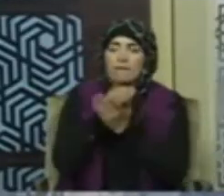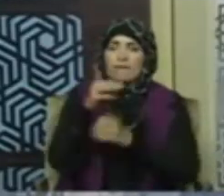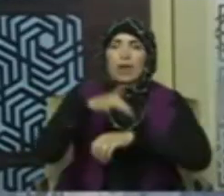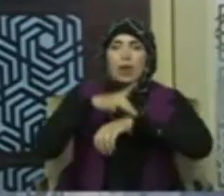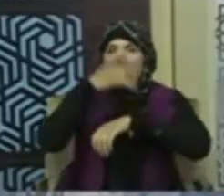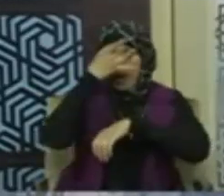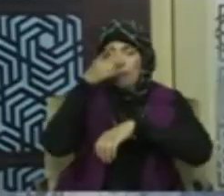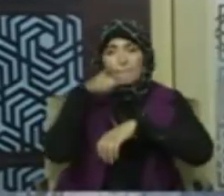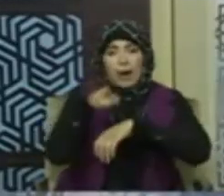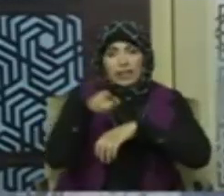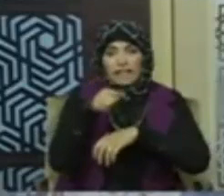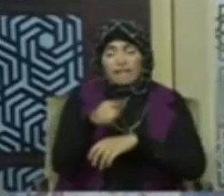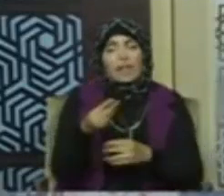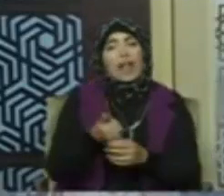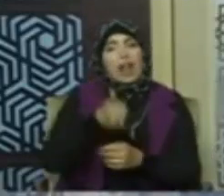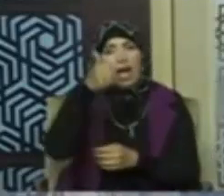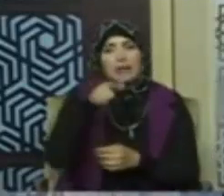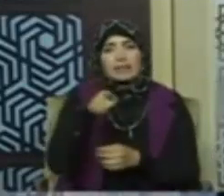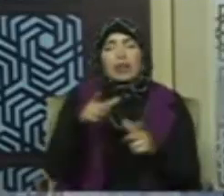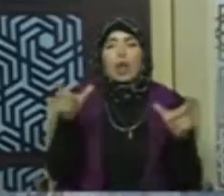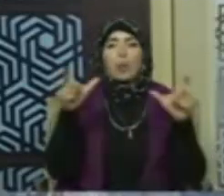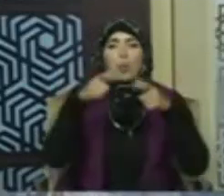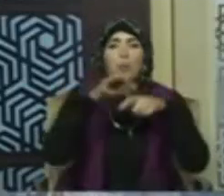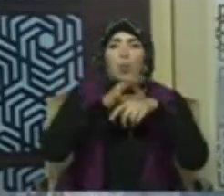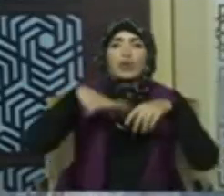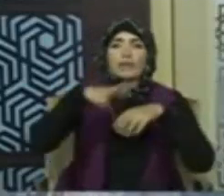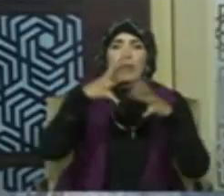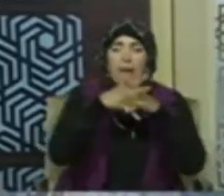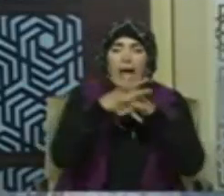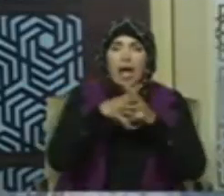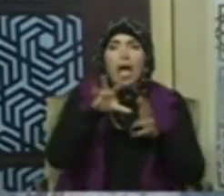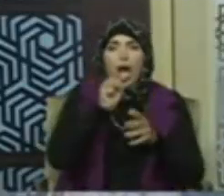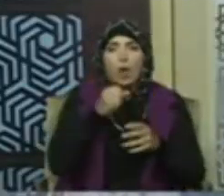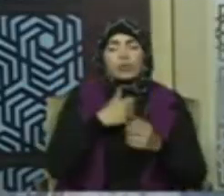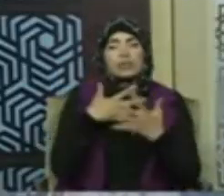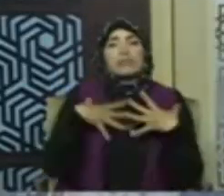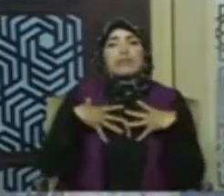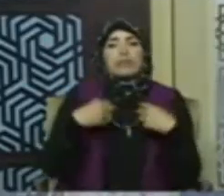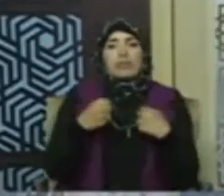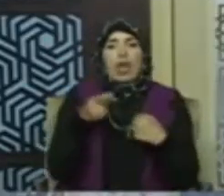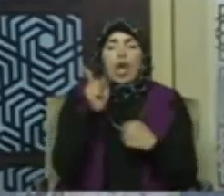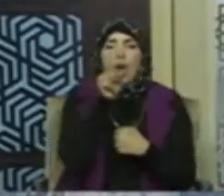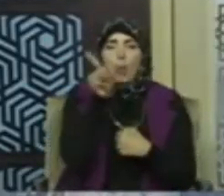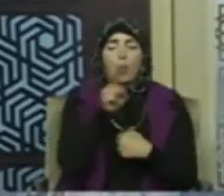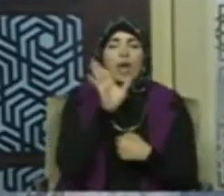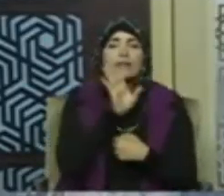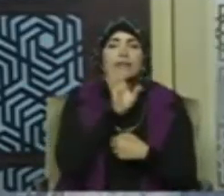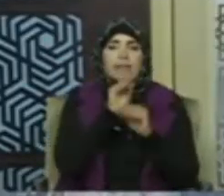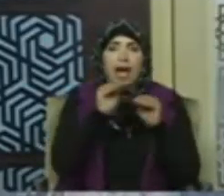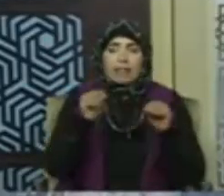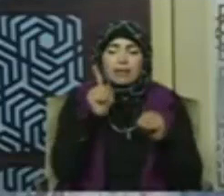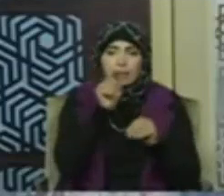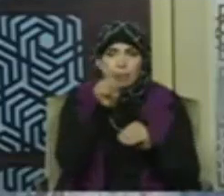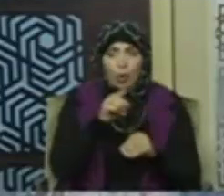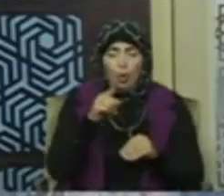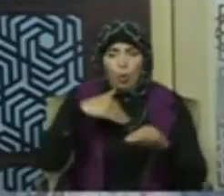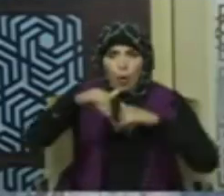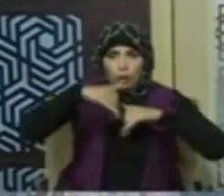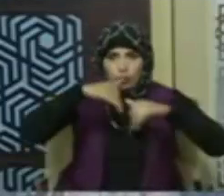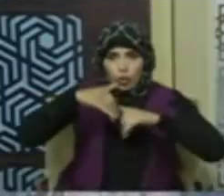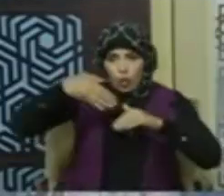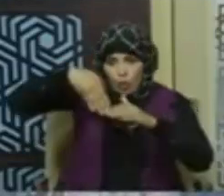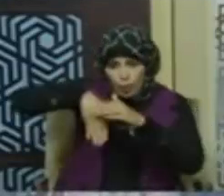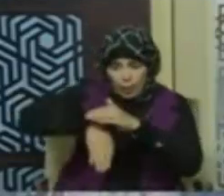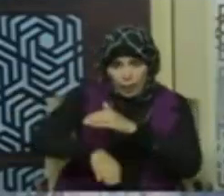المجتمع وكل ما يحتاجه المجتمع من صحة وتعليم وطرق وبنى تحتية